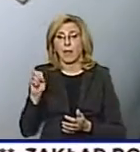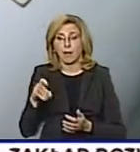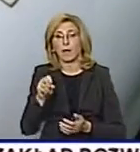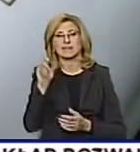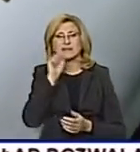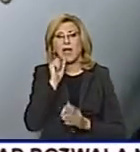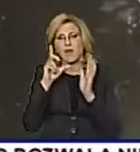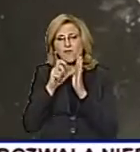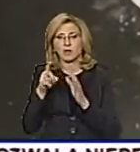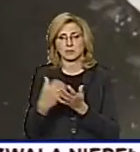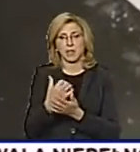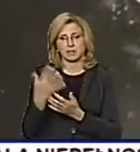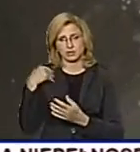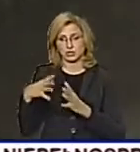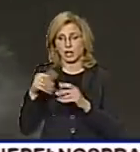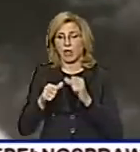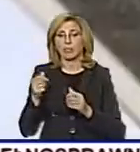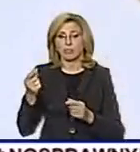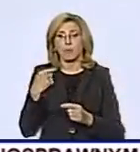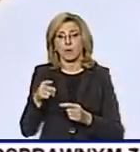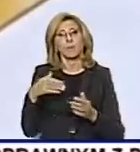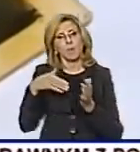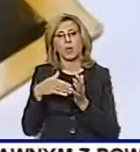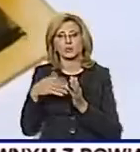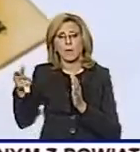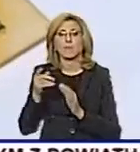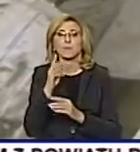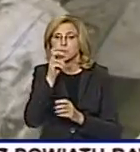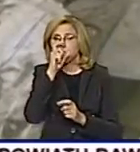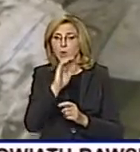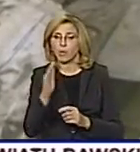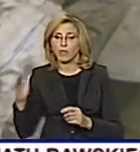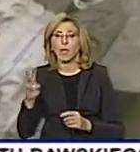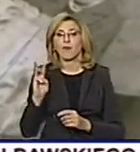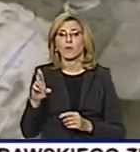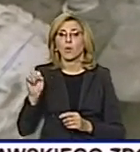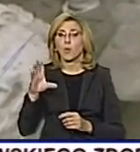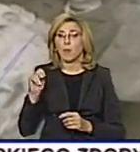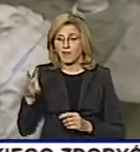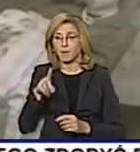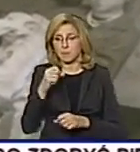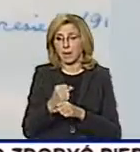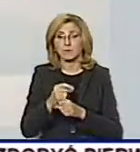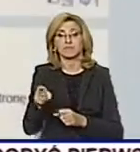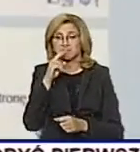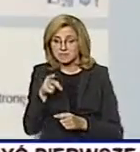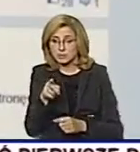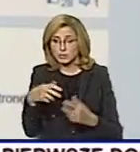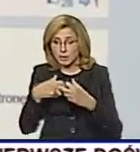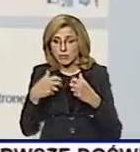fotografie zaczęła zbierać 10 lat temu na potrzeby biblioteki we Wróblewie, w której pracuje. Kiedy zobaczyła